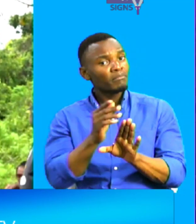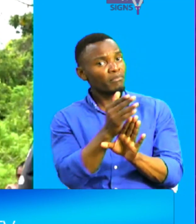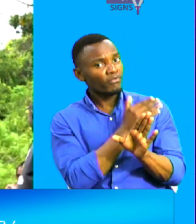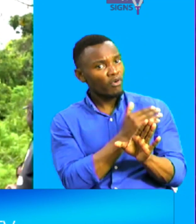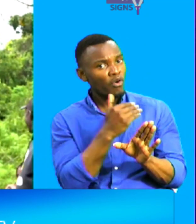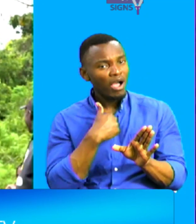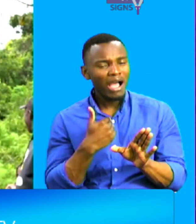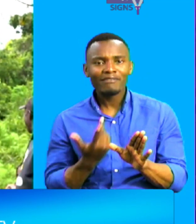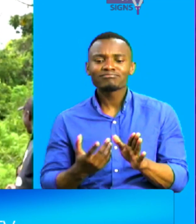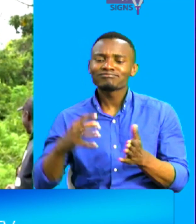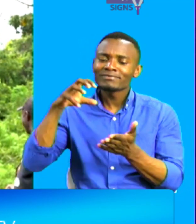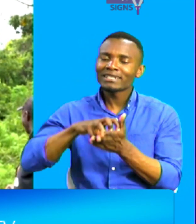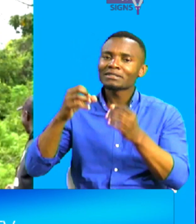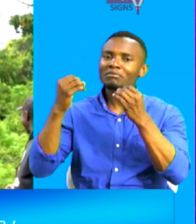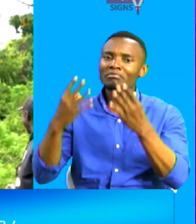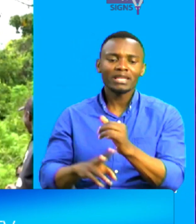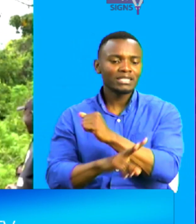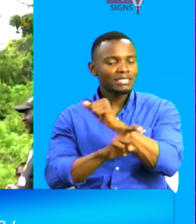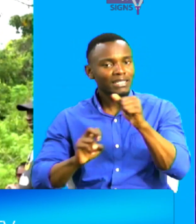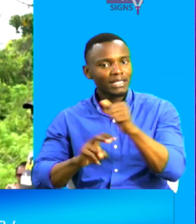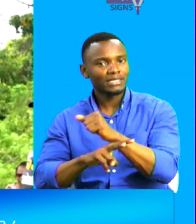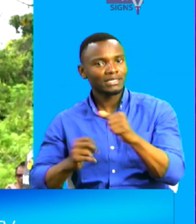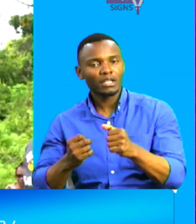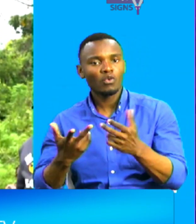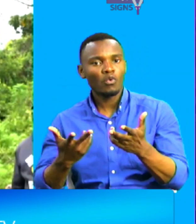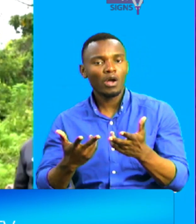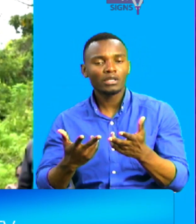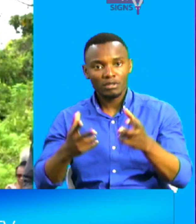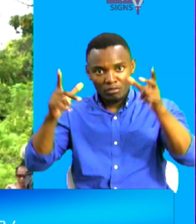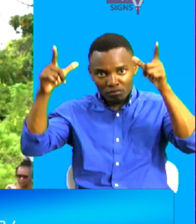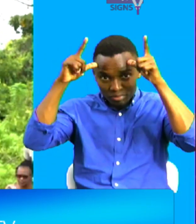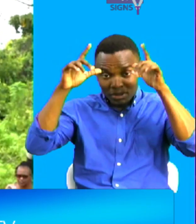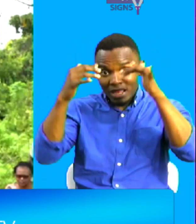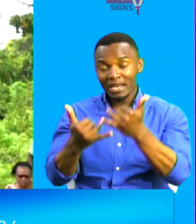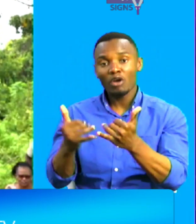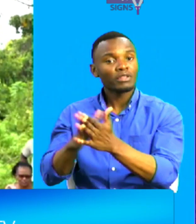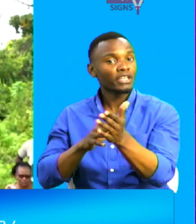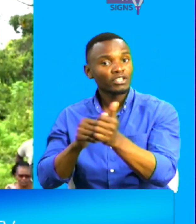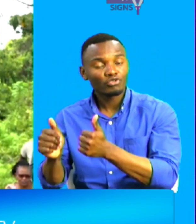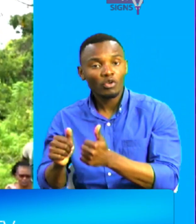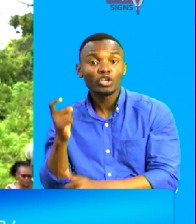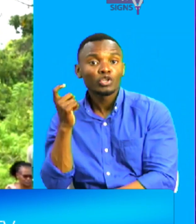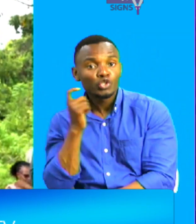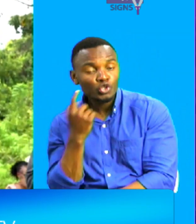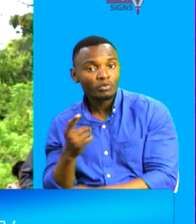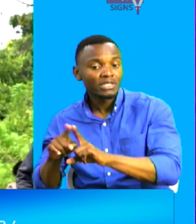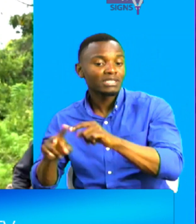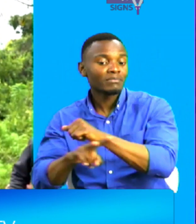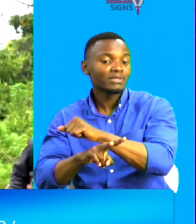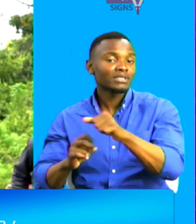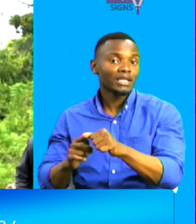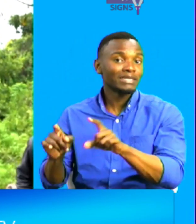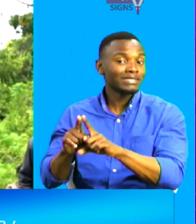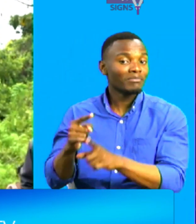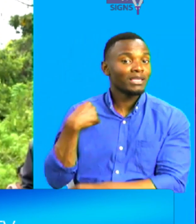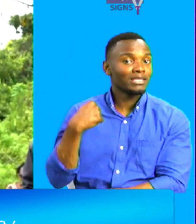tulikuwa na visa ya uwizi wa ng'ombe. Na hiyo uwizi wa ng'ombe imeenda mpaka saa hizi imeingia kwa hizi uwizi wa duka na hizo venye zimeleta hii vifo ya